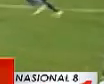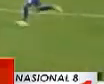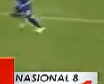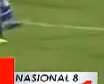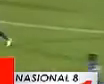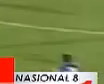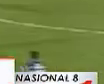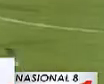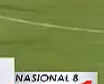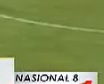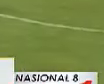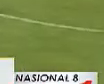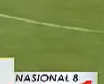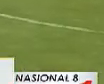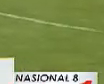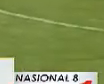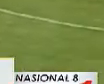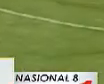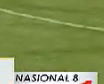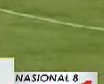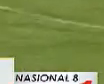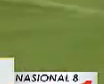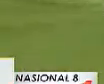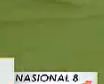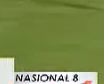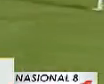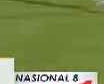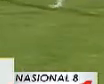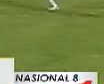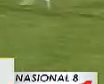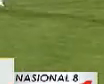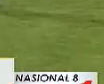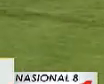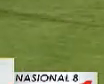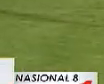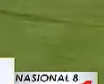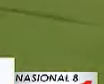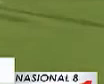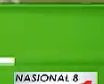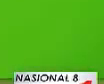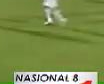Irfan Bakti mungkin latih Terengganu FA musim hadapan.